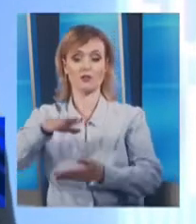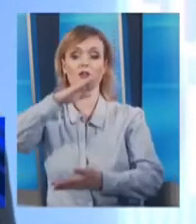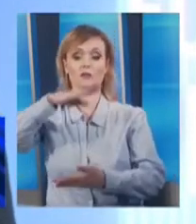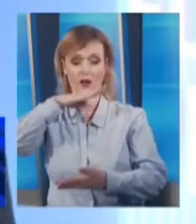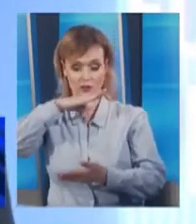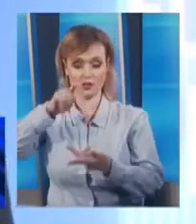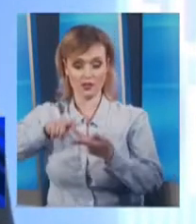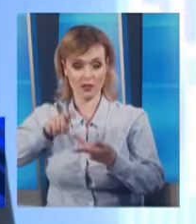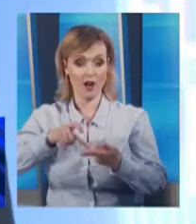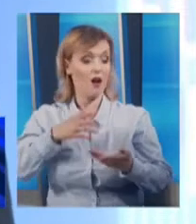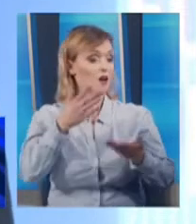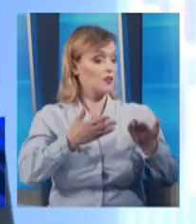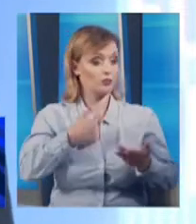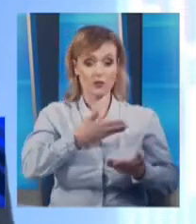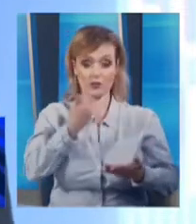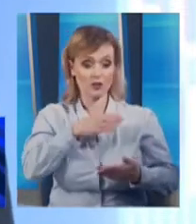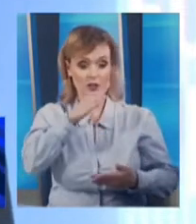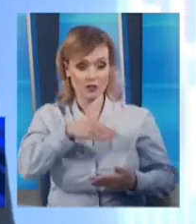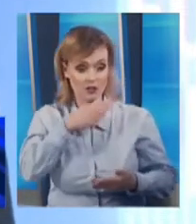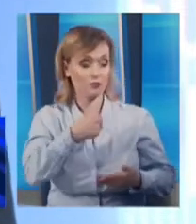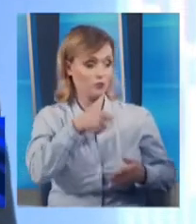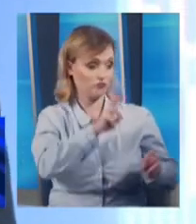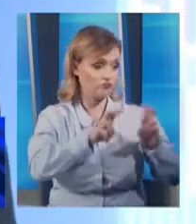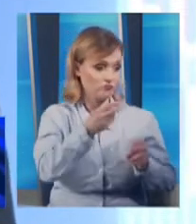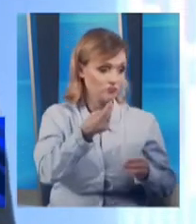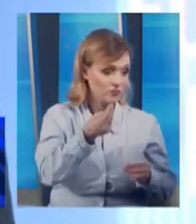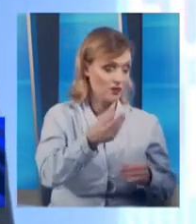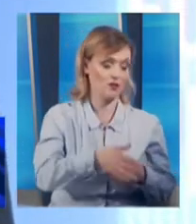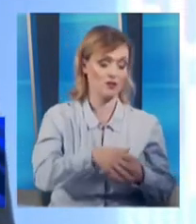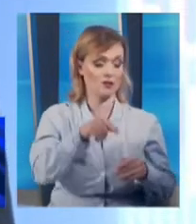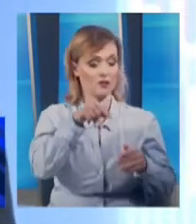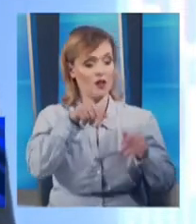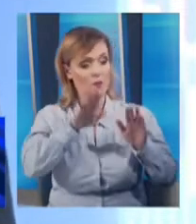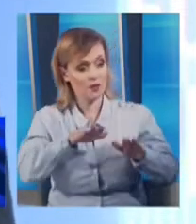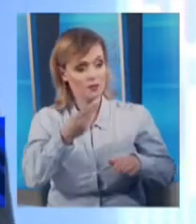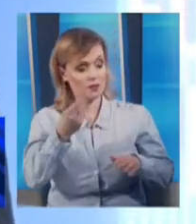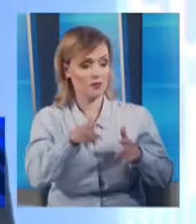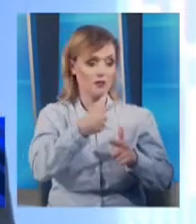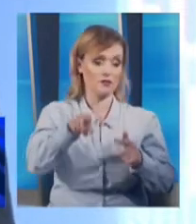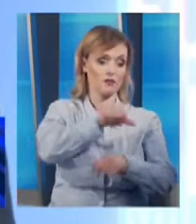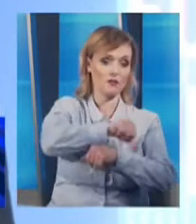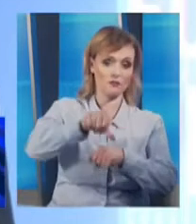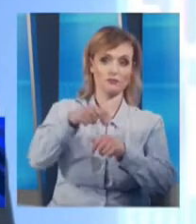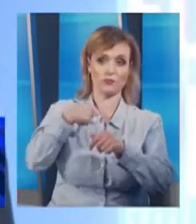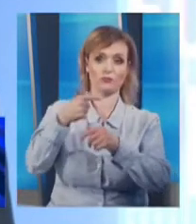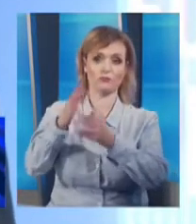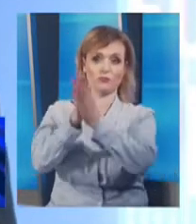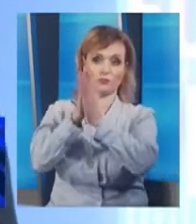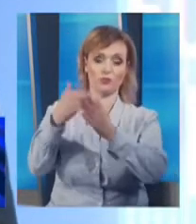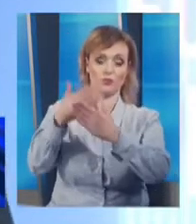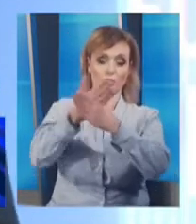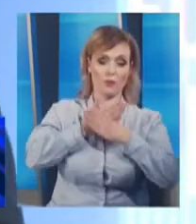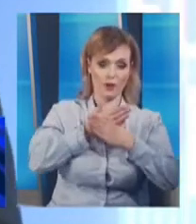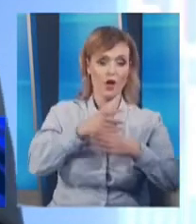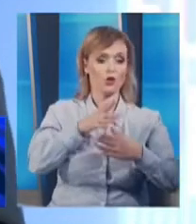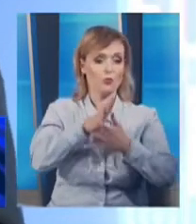o identificare a resurselor din exterior, din interior, astfel ca să putem testa cât mai multă lume în acest sens.